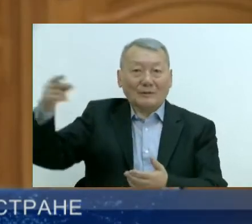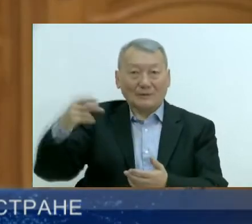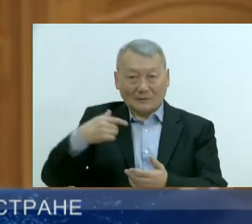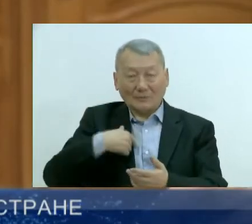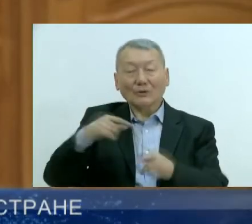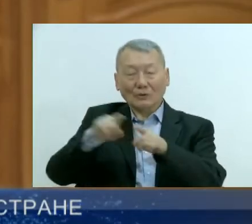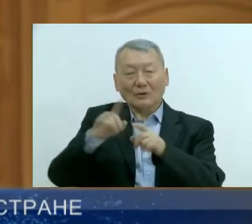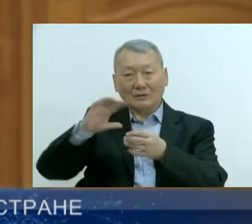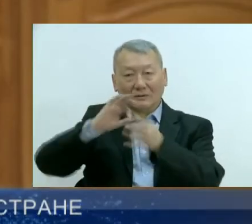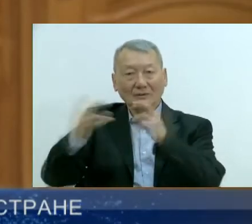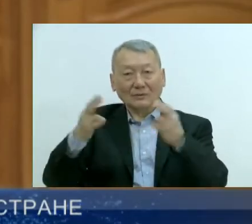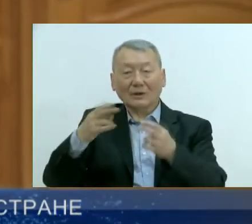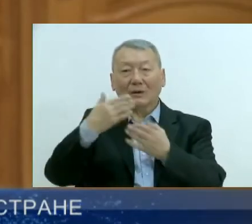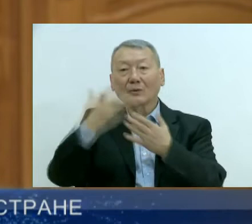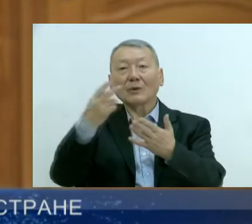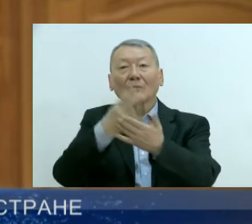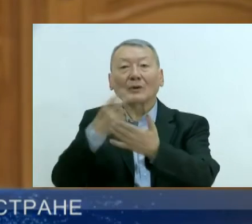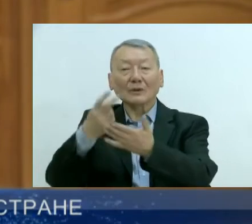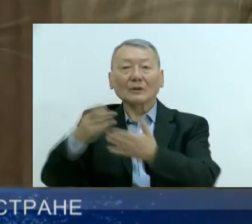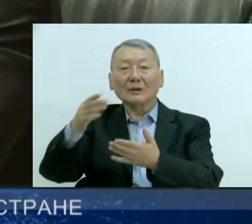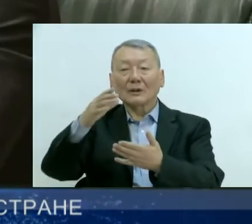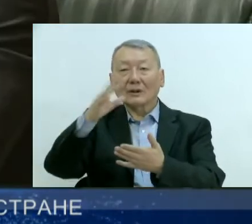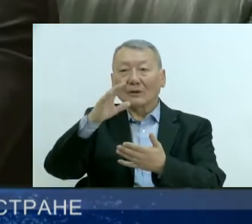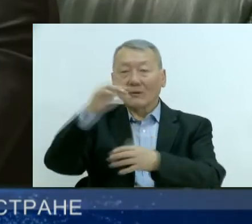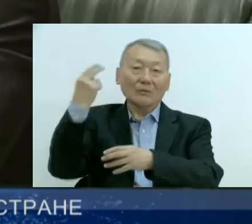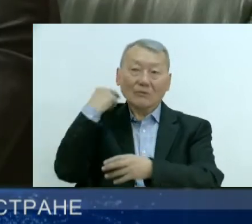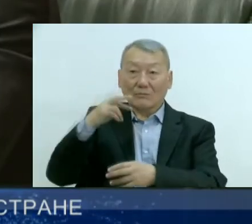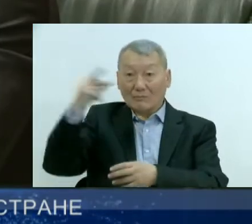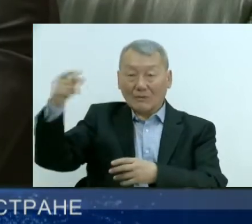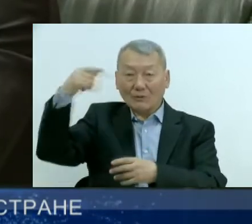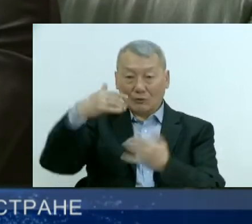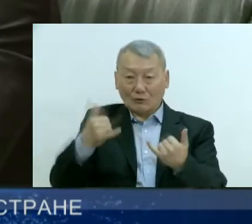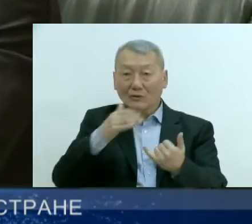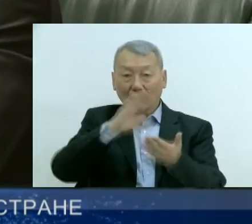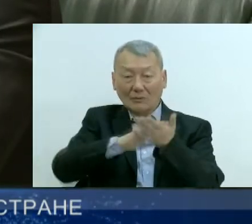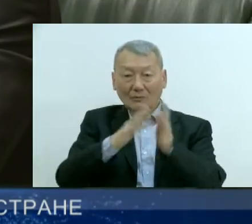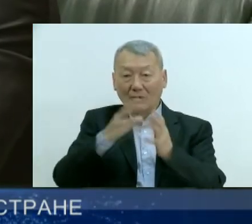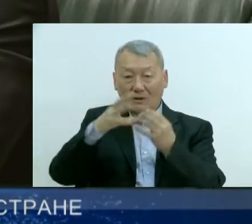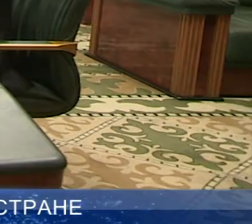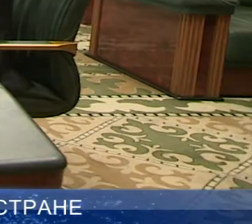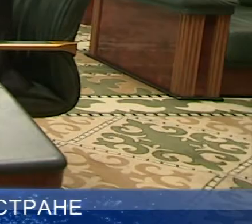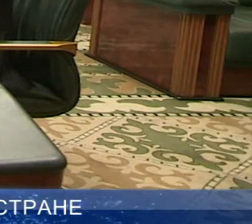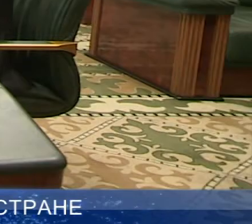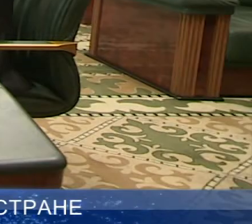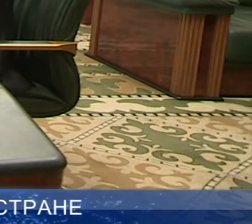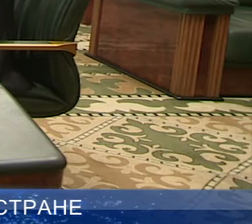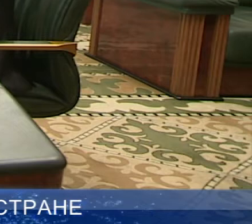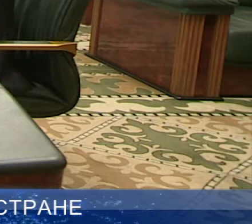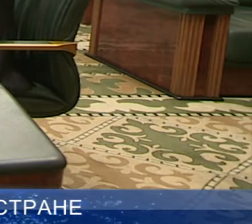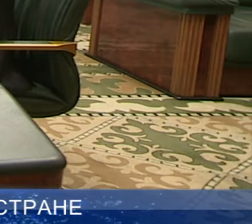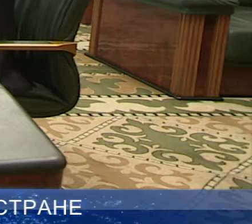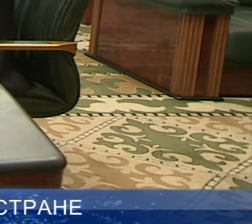долгу. Подчеркнул необходимость пересмотра стратегии управления внешним долгом с учетом текущей ситуации в мировой экономике и связи